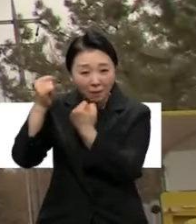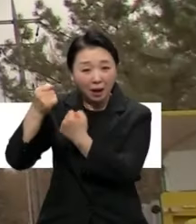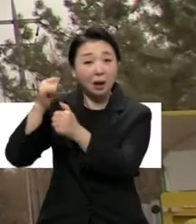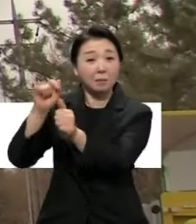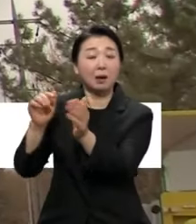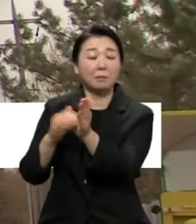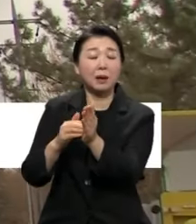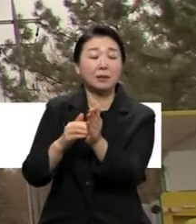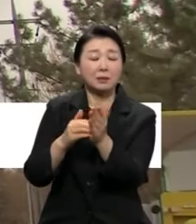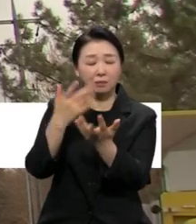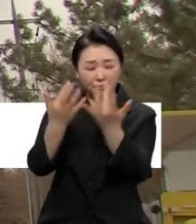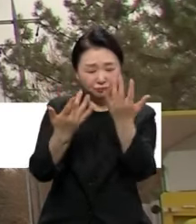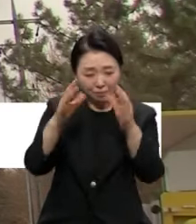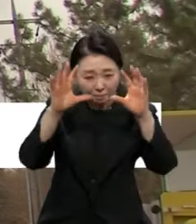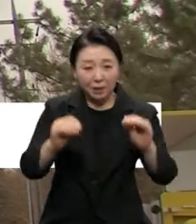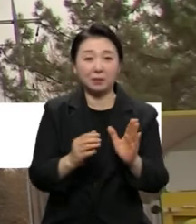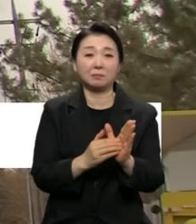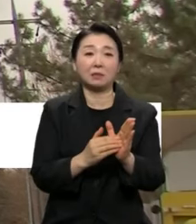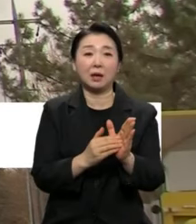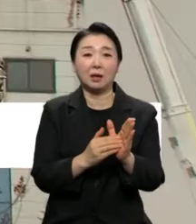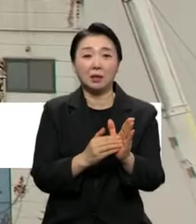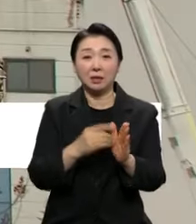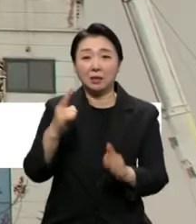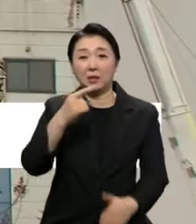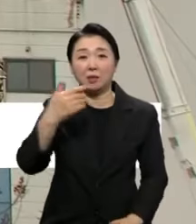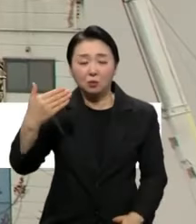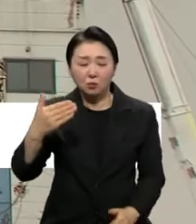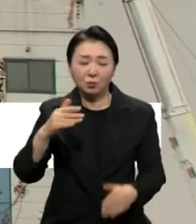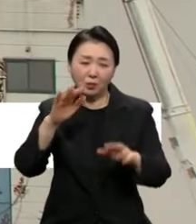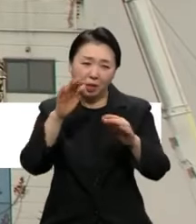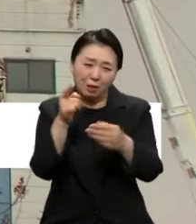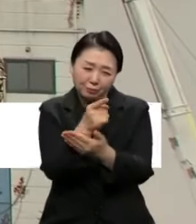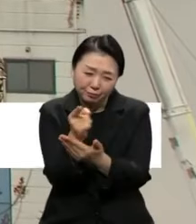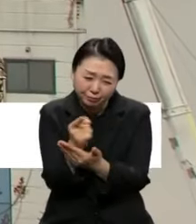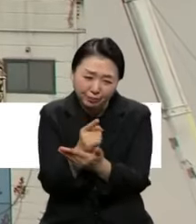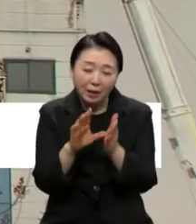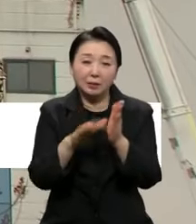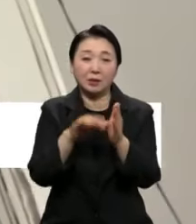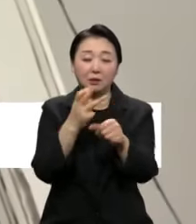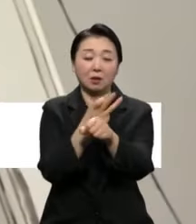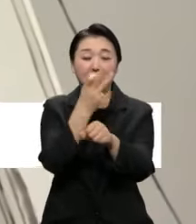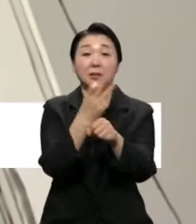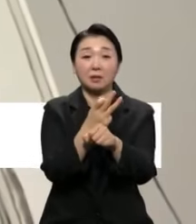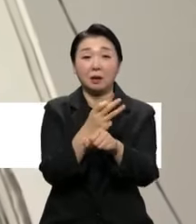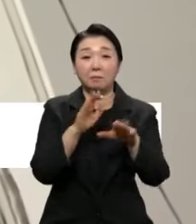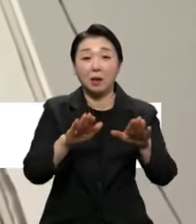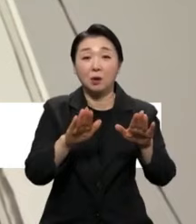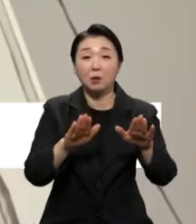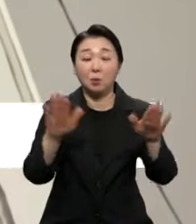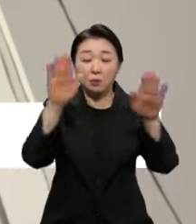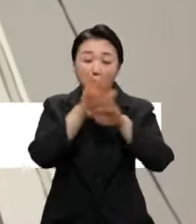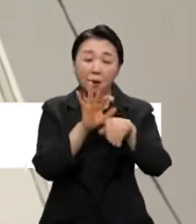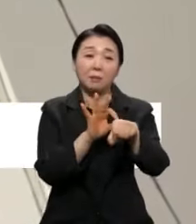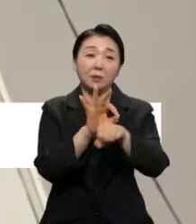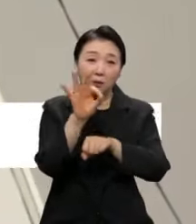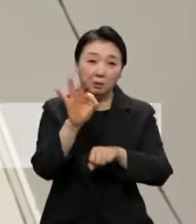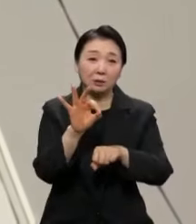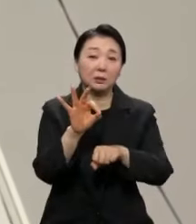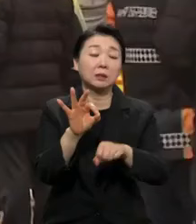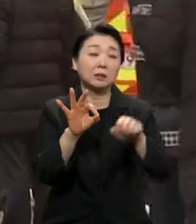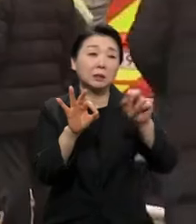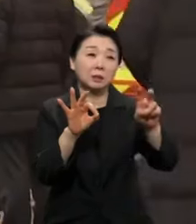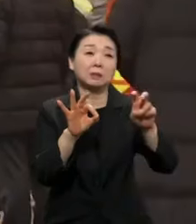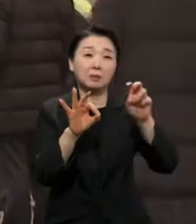잡혔습니다 소방당국은 진화 작업에 나선지 13시간 만인 오늘 오전 0시 2분쯤 진화를 완료했다고